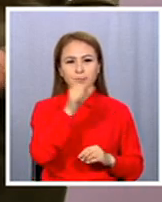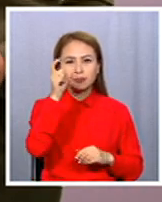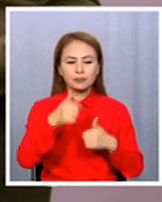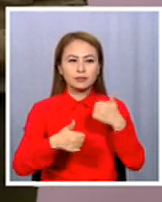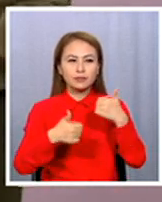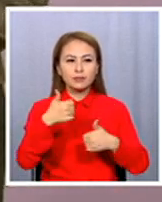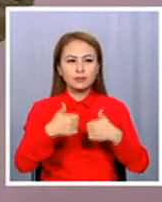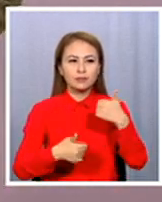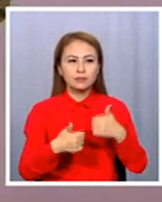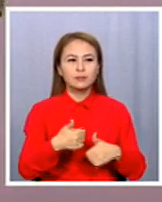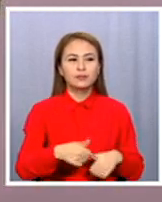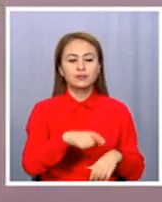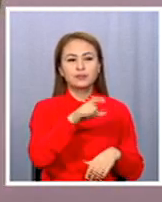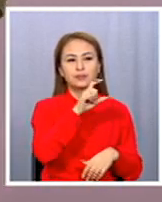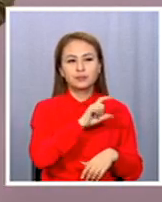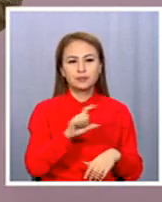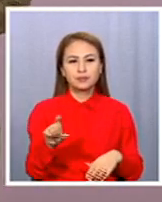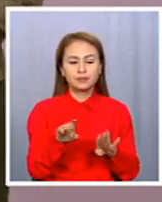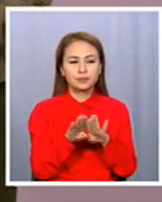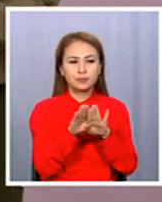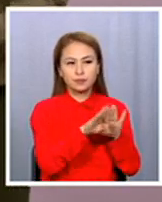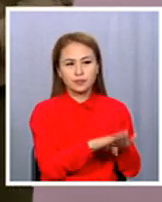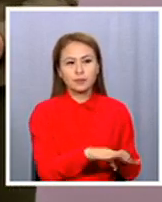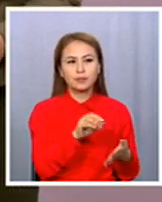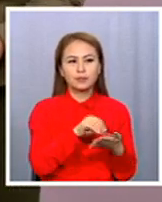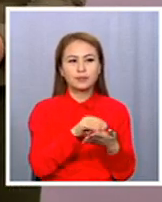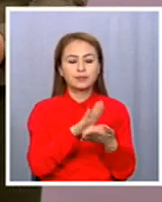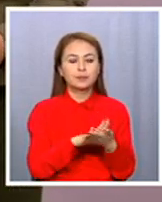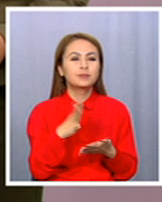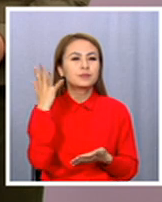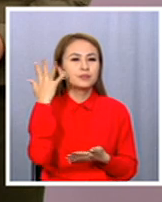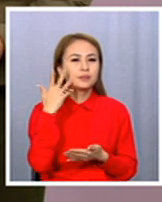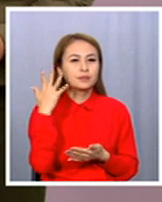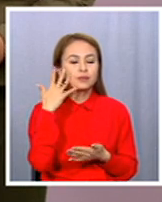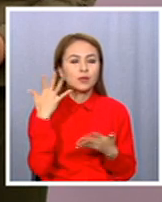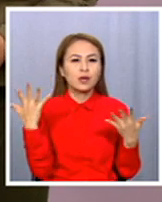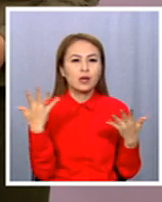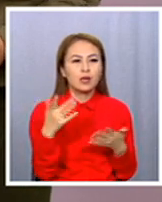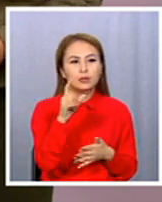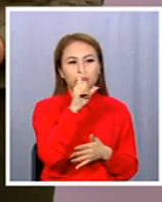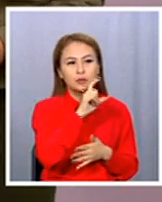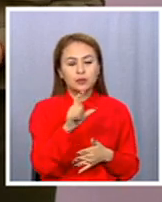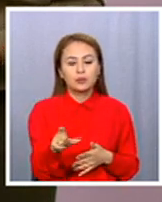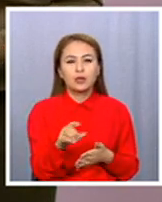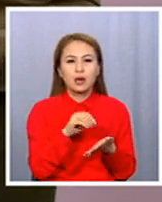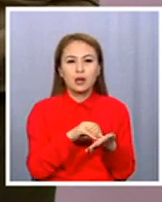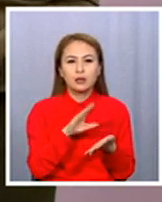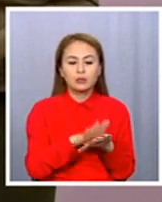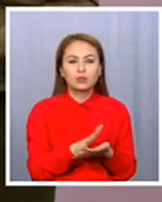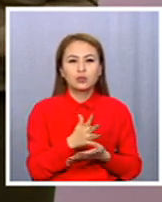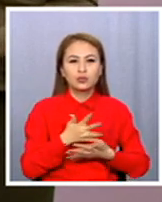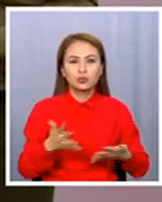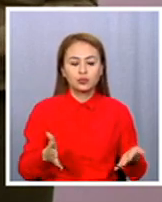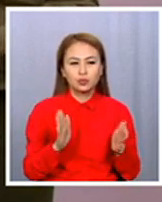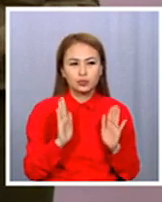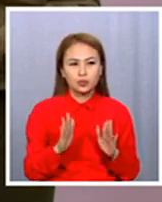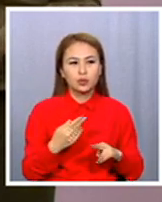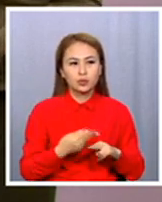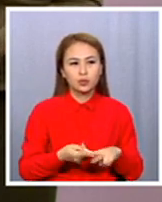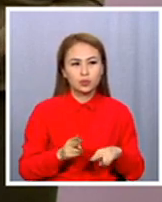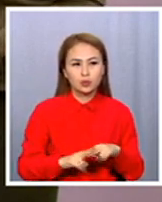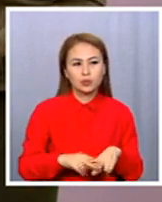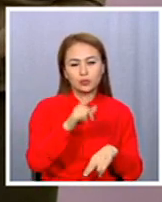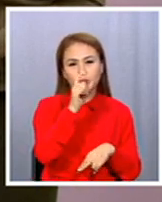салыстырамыз. Бөлімдері бірдей бөлшек сандарды салыстырғанда қай бөлшектің алымы үлкен болады, сол